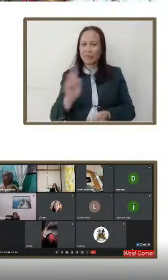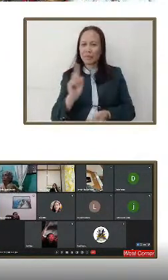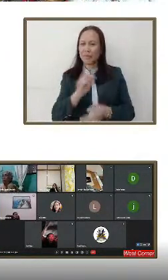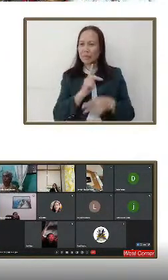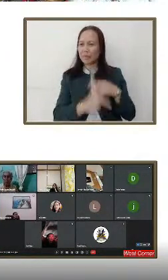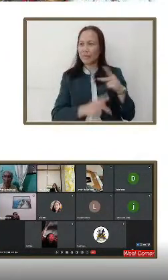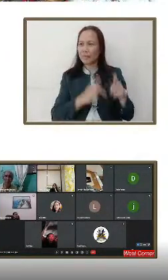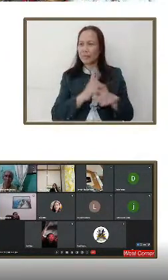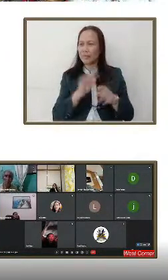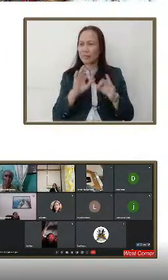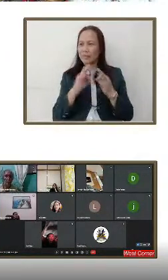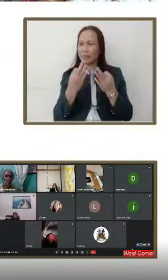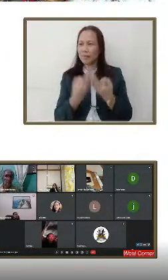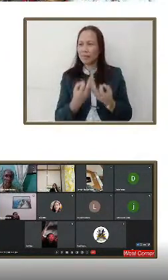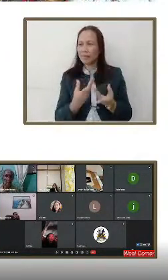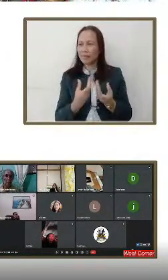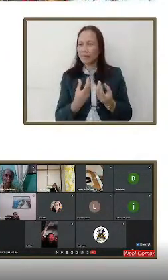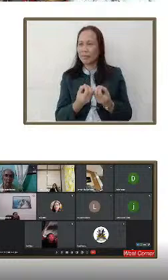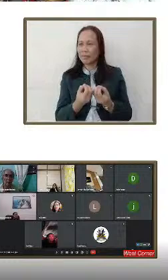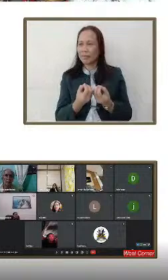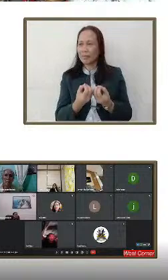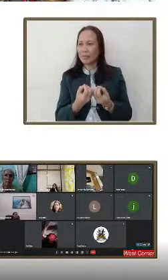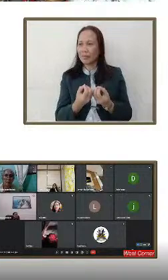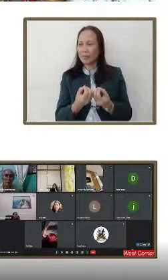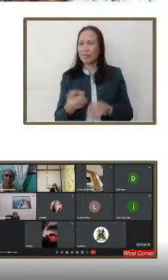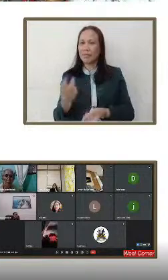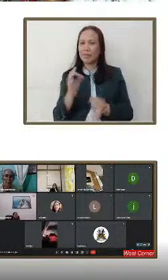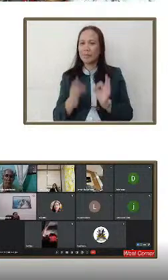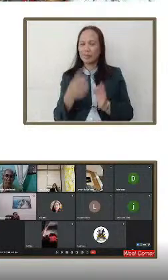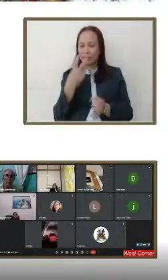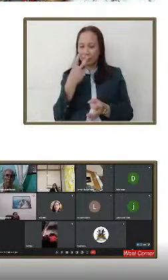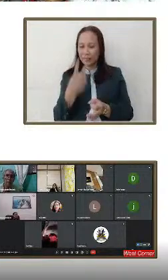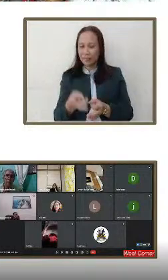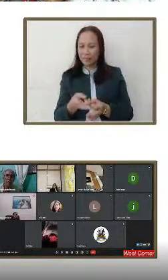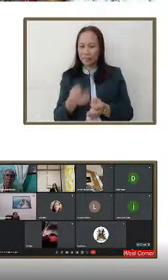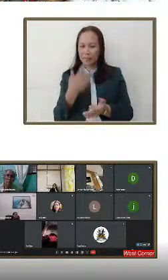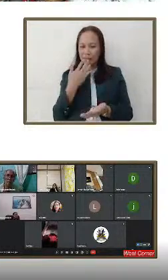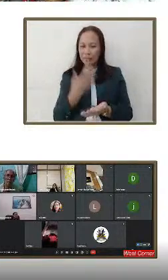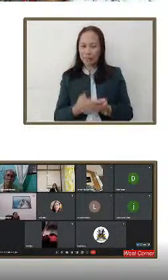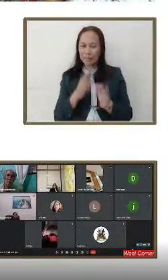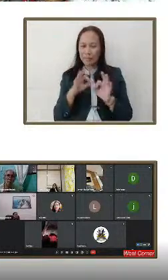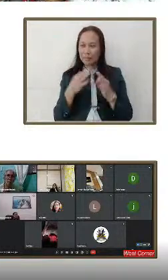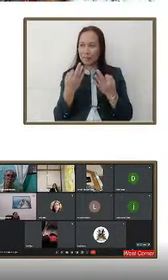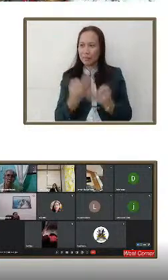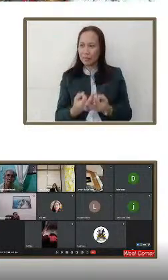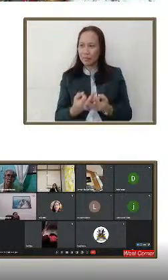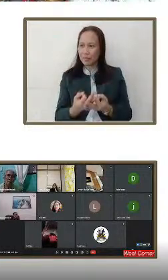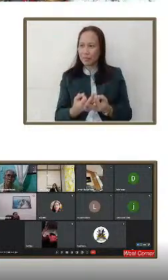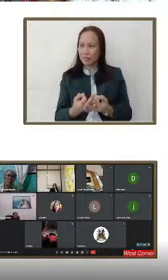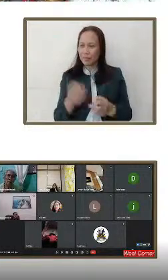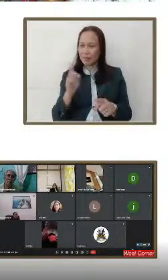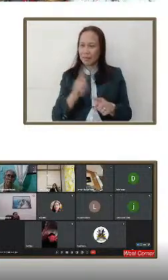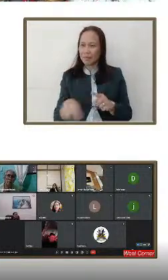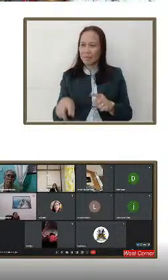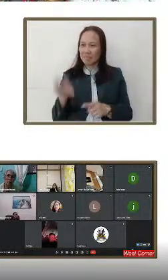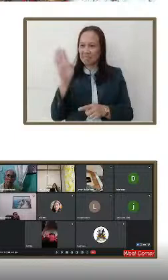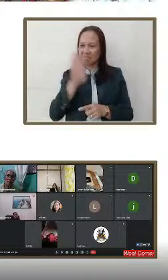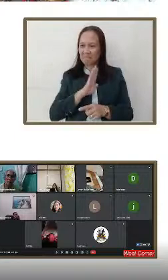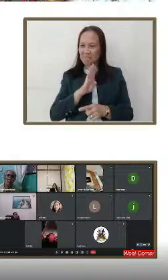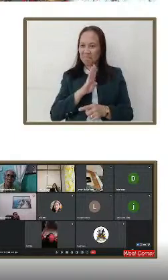kayo na magandang pamilya, akala mo matipunong pamilya, pero marupok pala ang